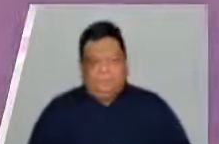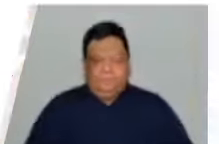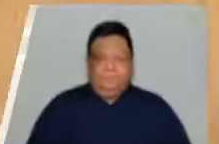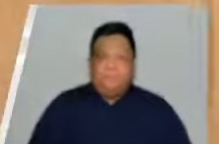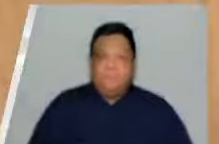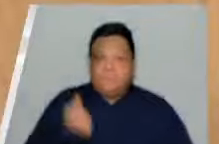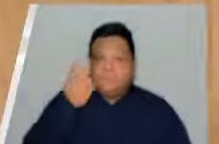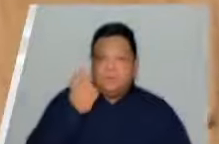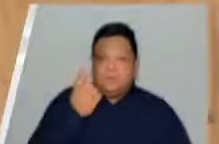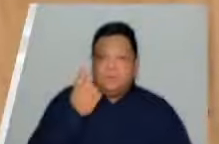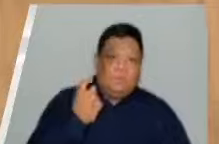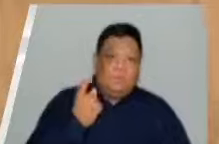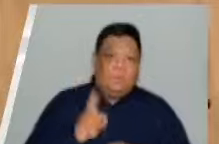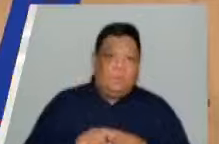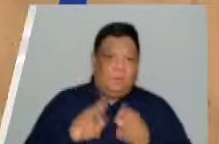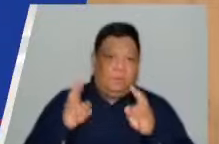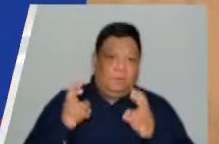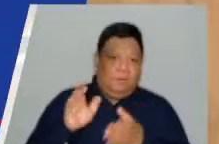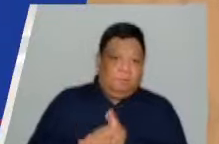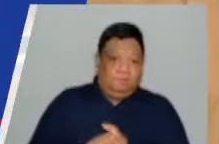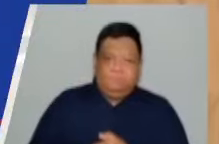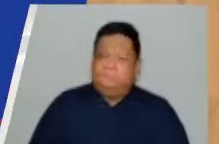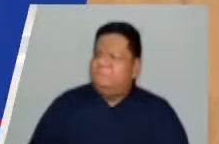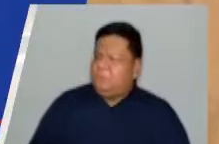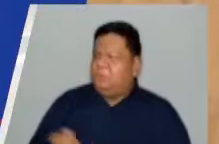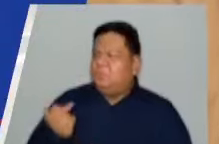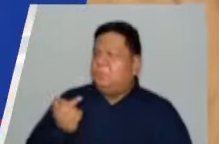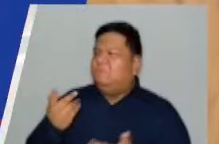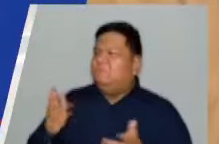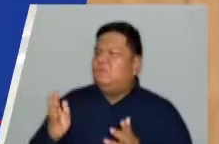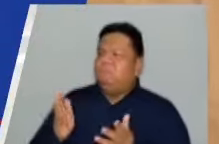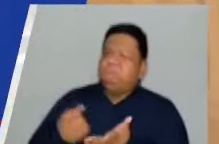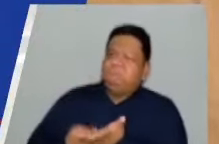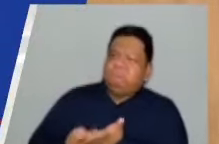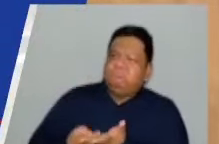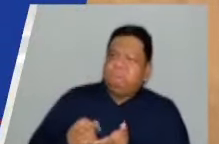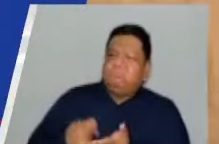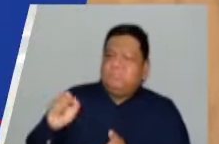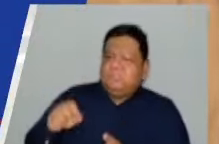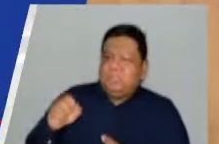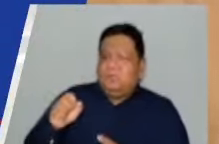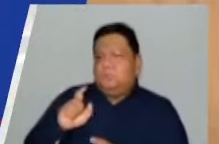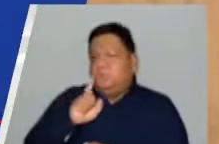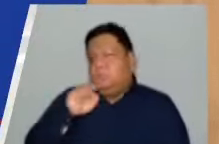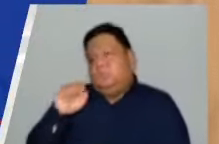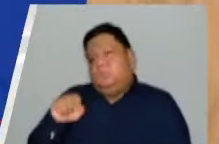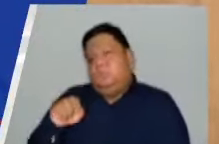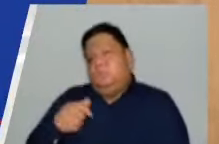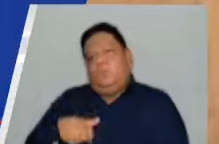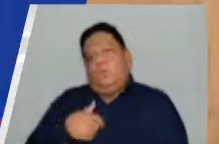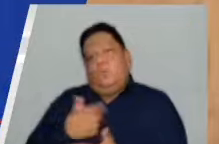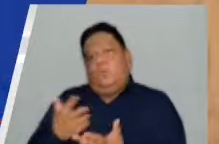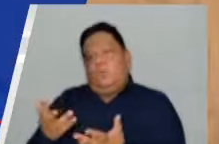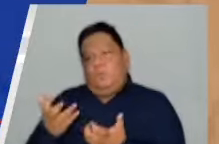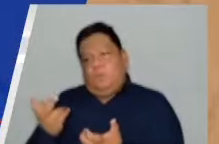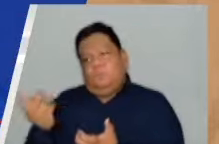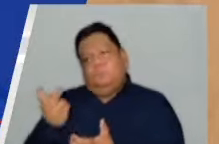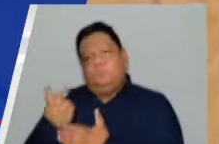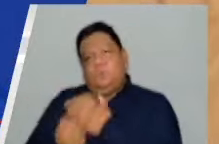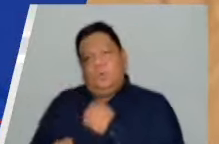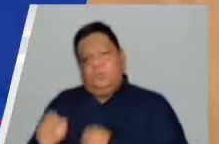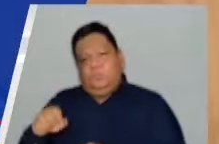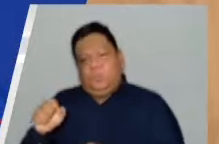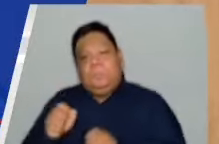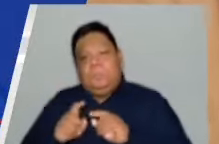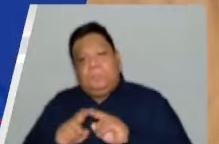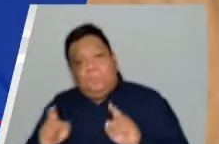kasal. We do talk about it naman, you know. It's something that we want for the both of us. Pero, yeah, kagaya